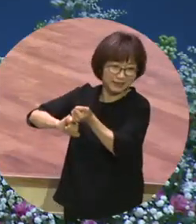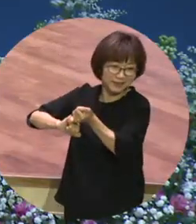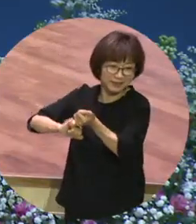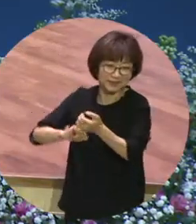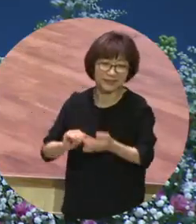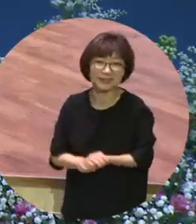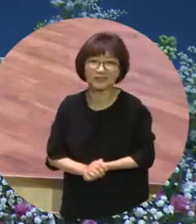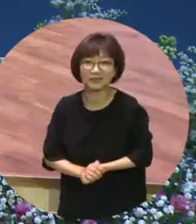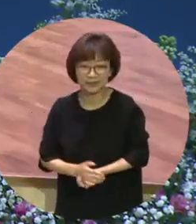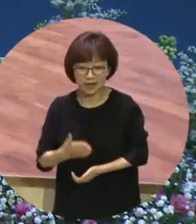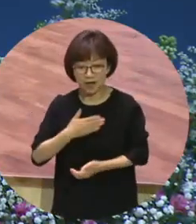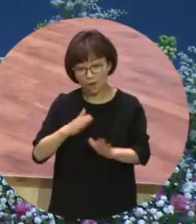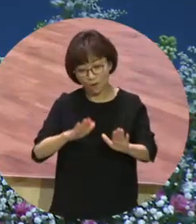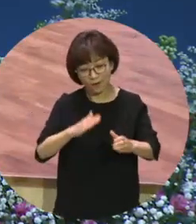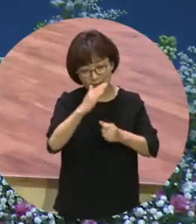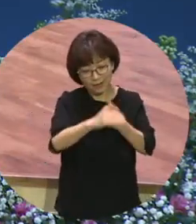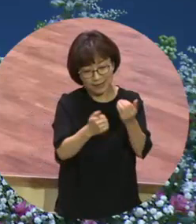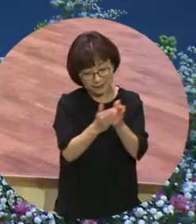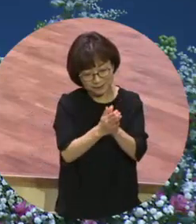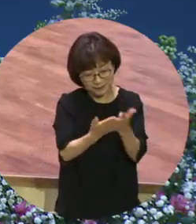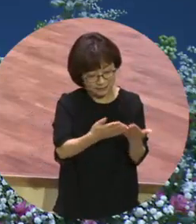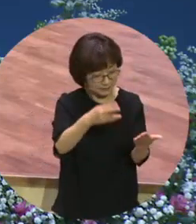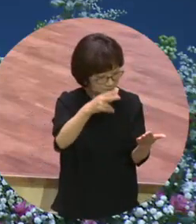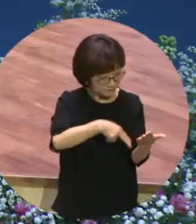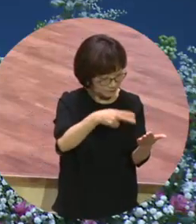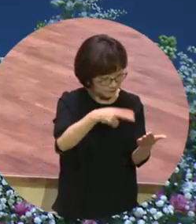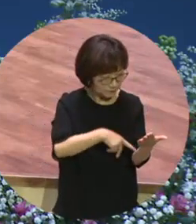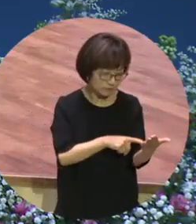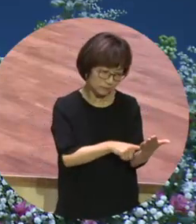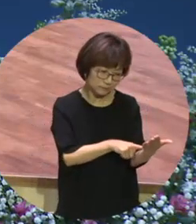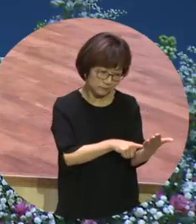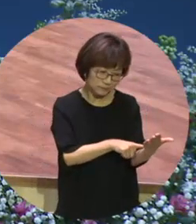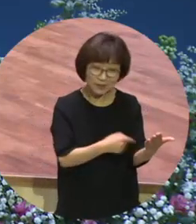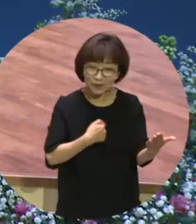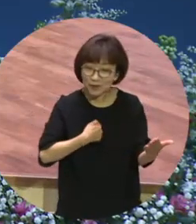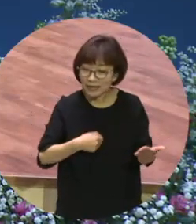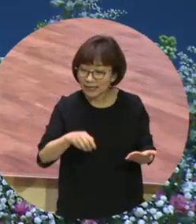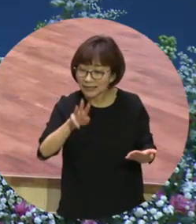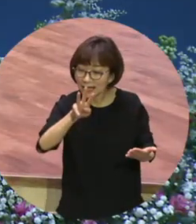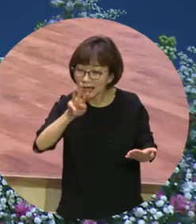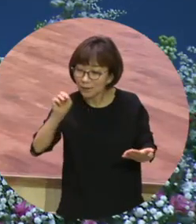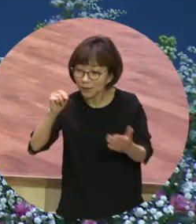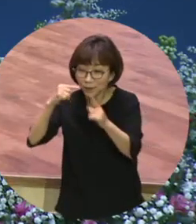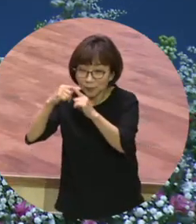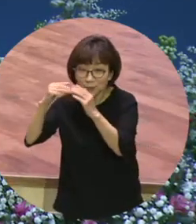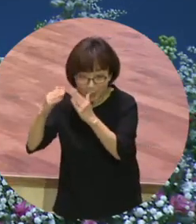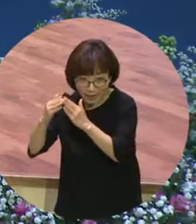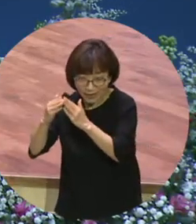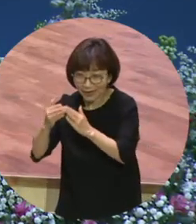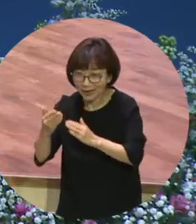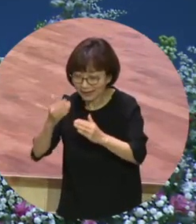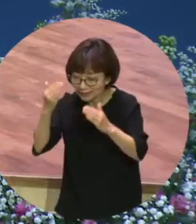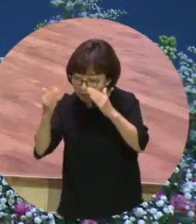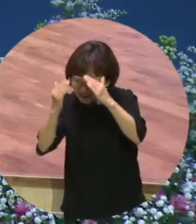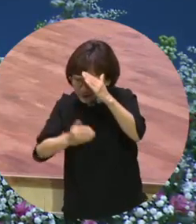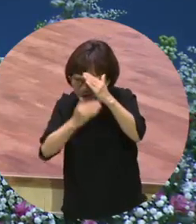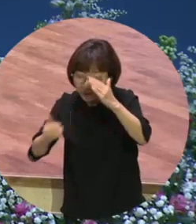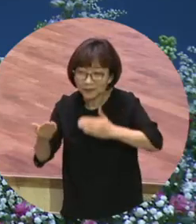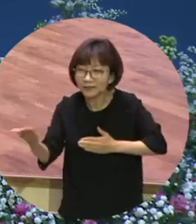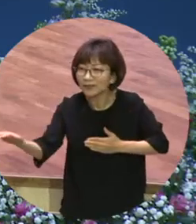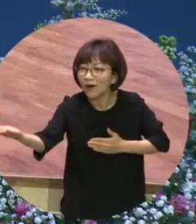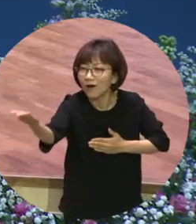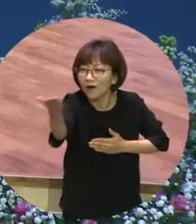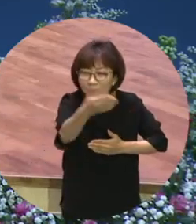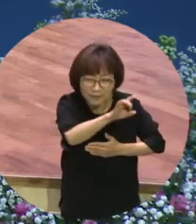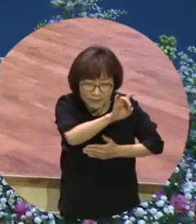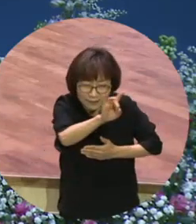저는 이 말씀이 지금 우리 예원교회 전성도 개개인에게 맞는 메시지라고